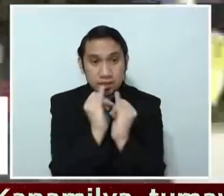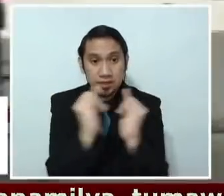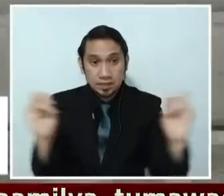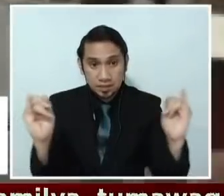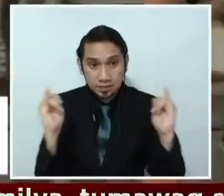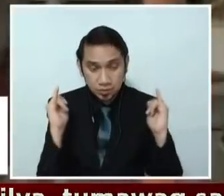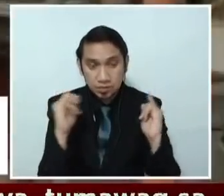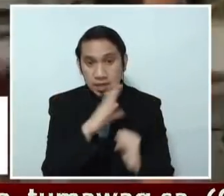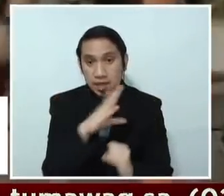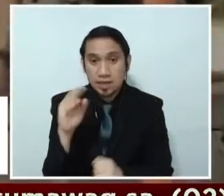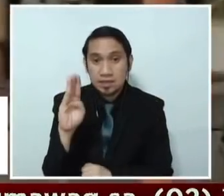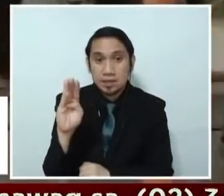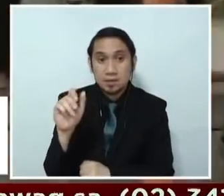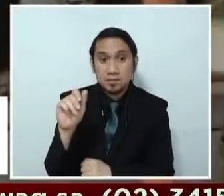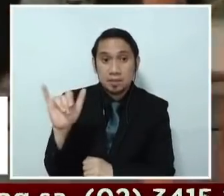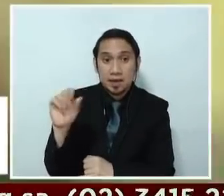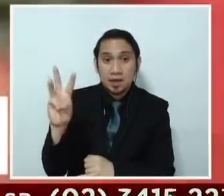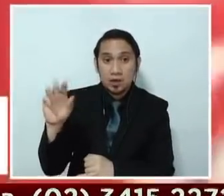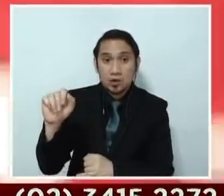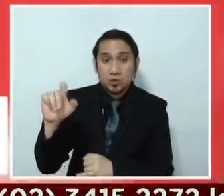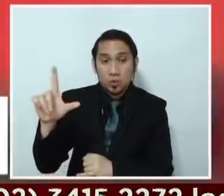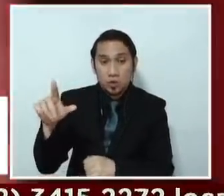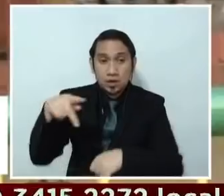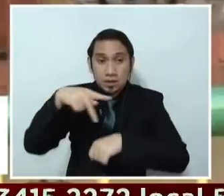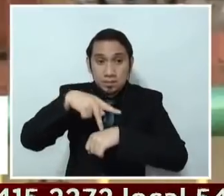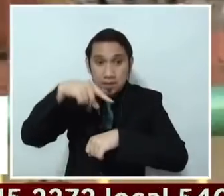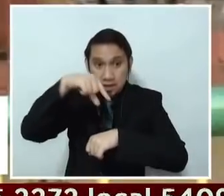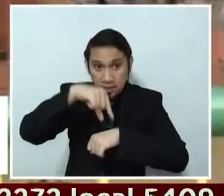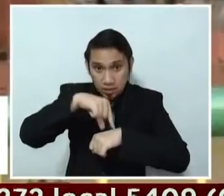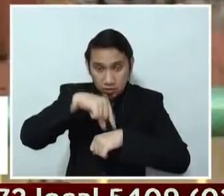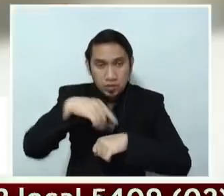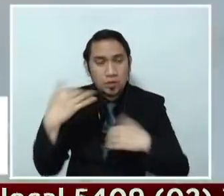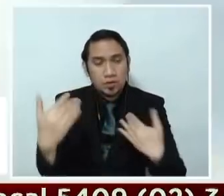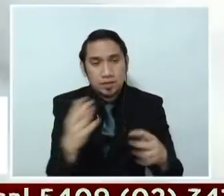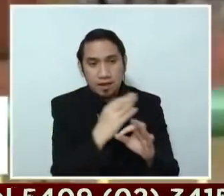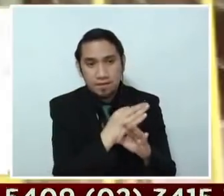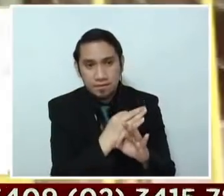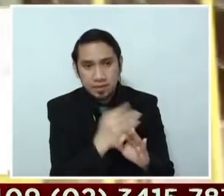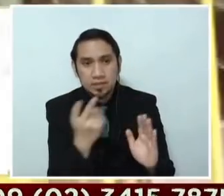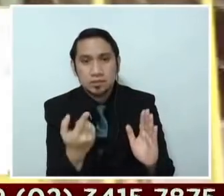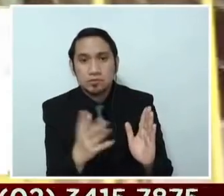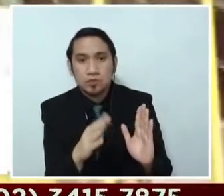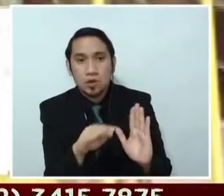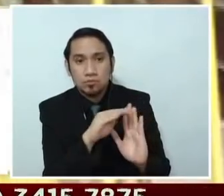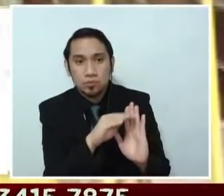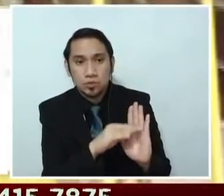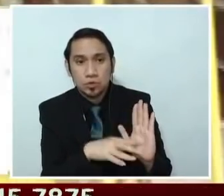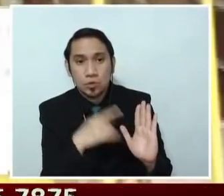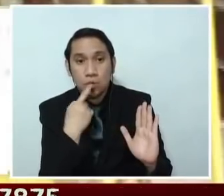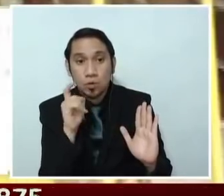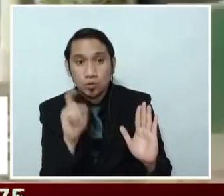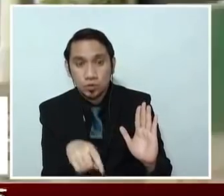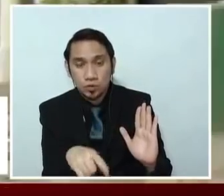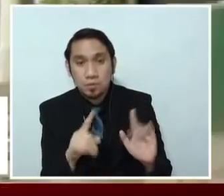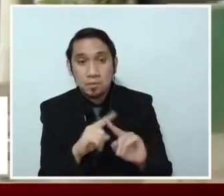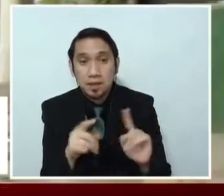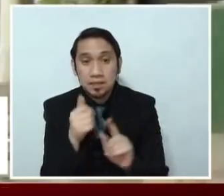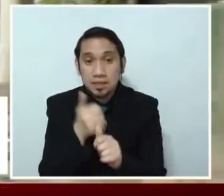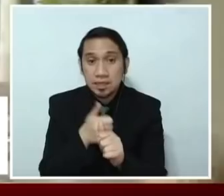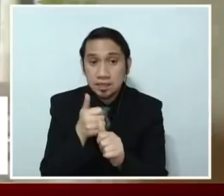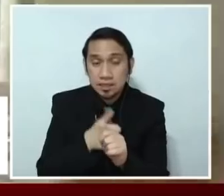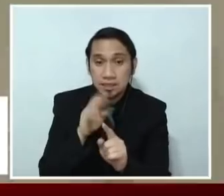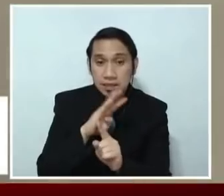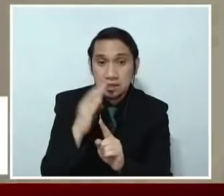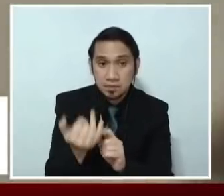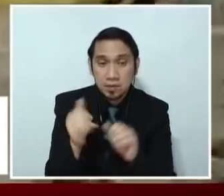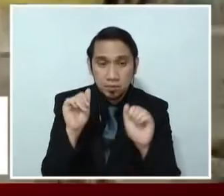Baywalk. Sa Parañaque City, tinatapos pa ang executive order, pero ang bawat barangay ay inaatasang